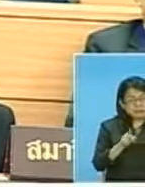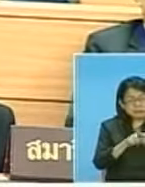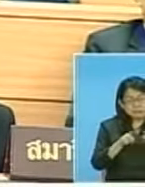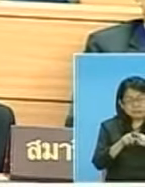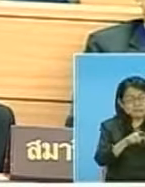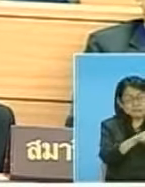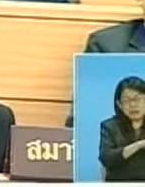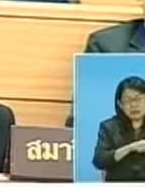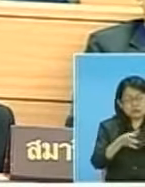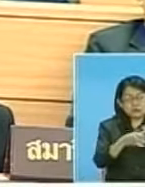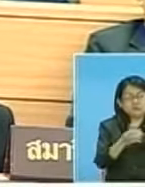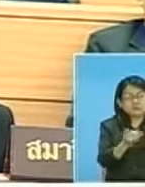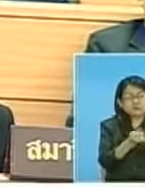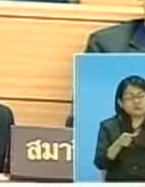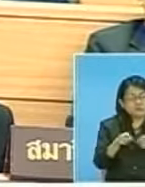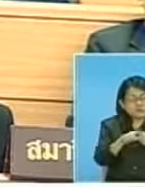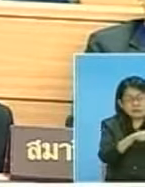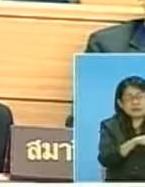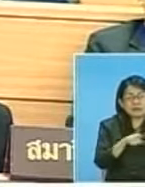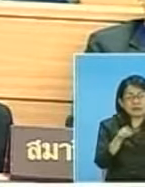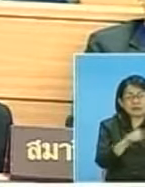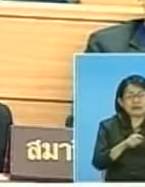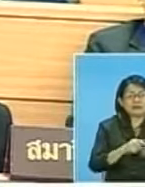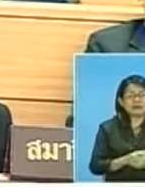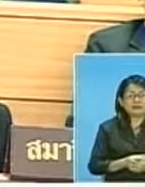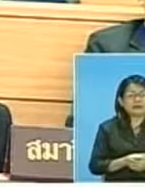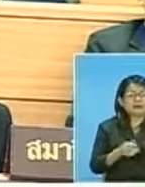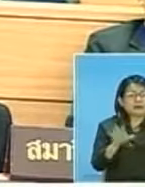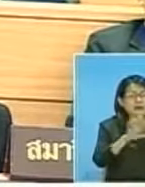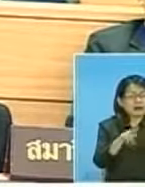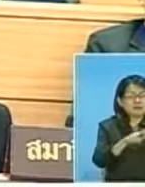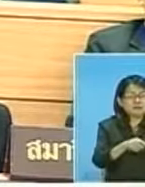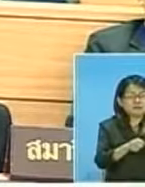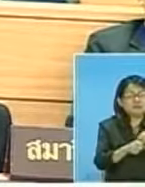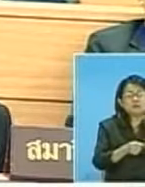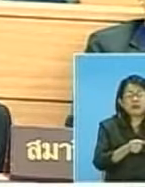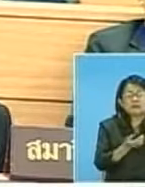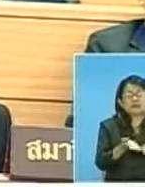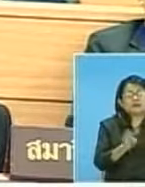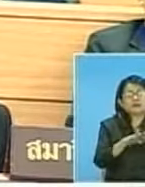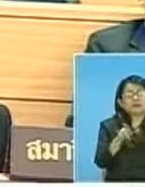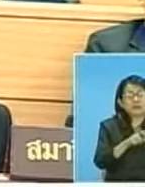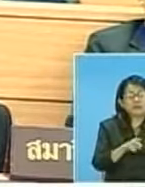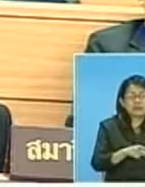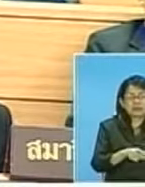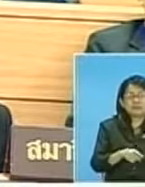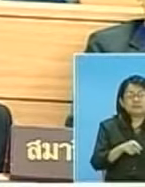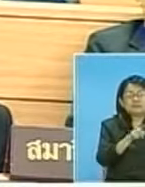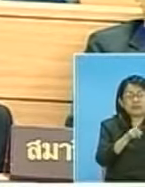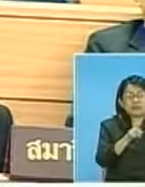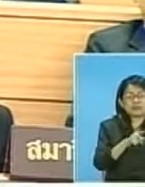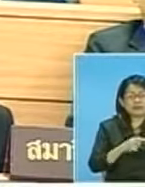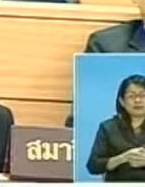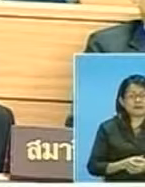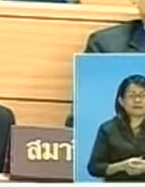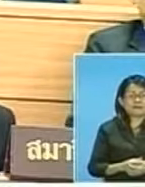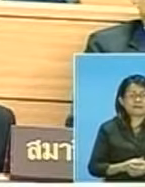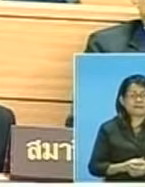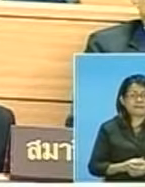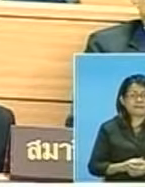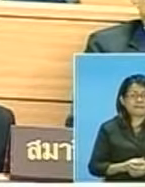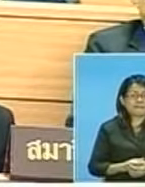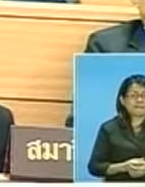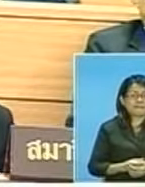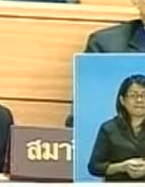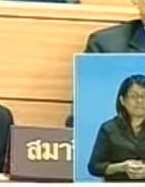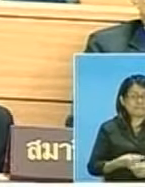ในทางเดียวกับนักการเมืองนะครับคือในครอบครัวเดียวกันก็คงจะมีความเห็นทำนองเดียวกันนะครับ